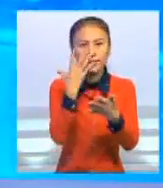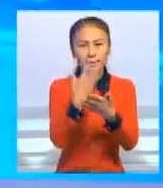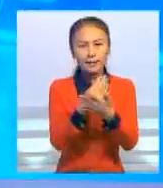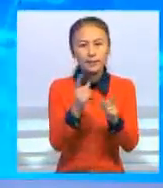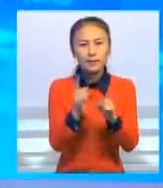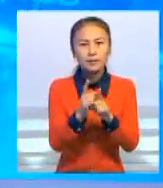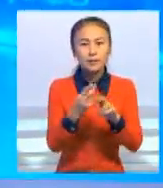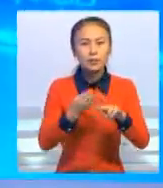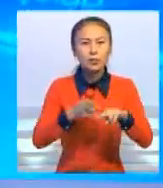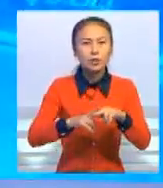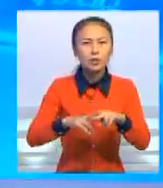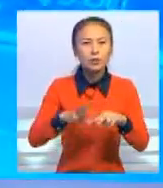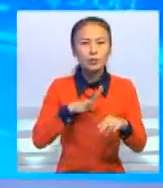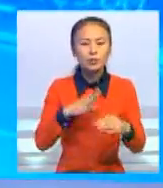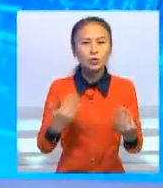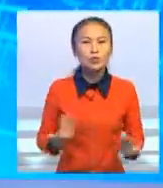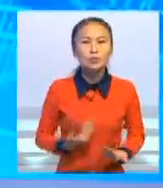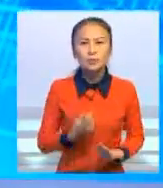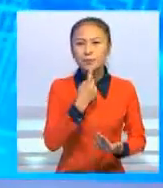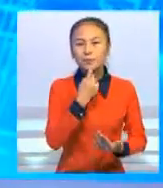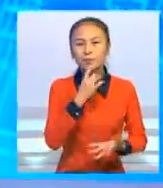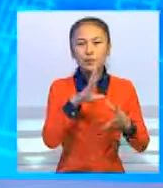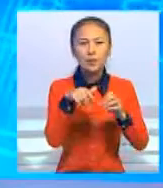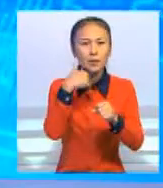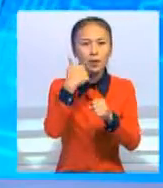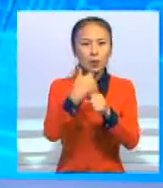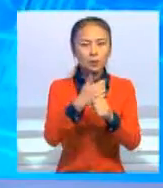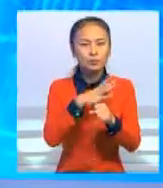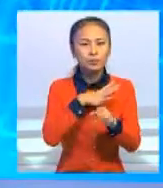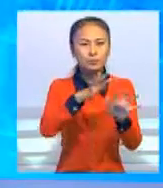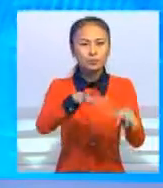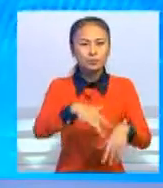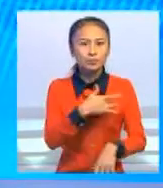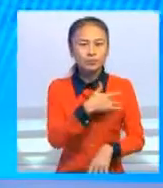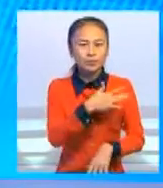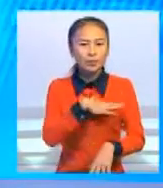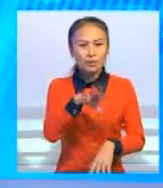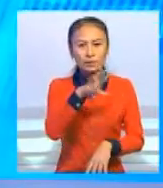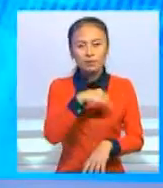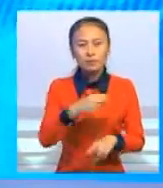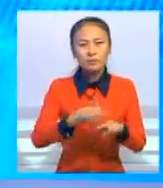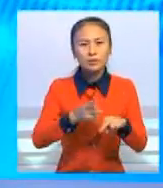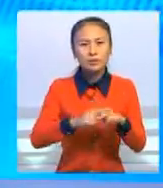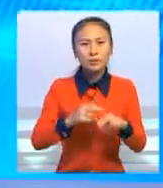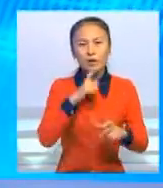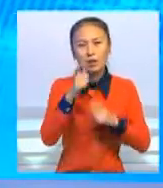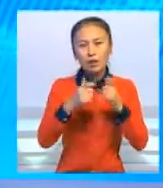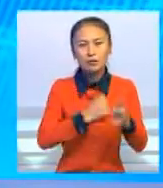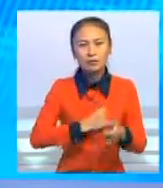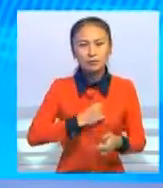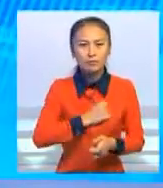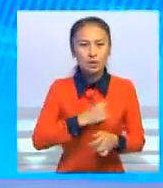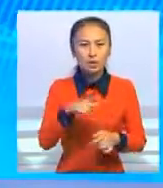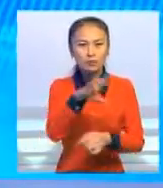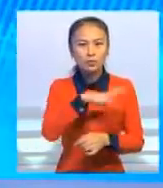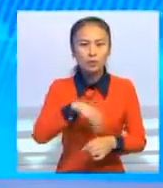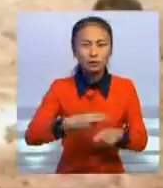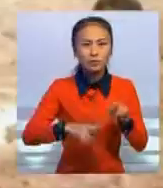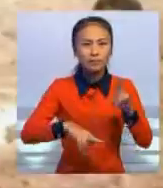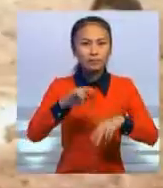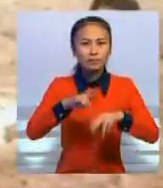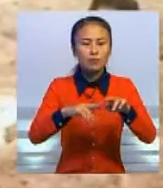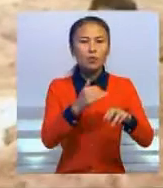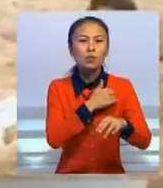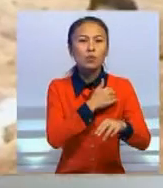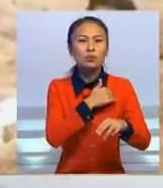Шаруалар өздерінің егін салып, күнелтіп жүрген жерін басшылардың алып қойып жатқанына наразы. Ал билік бұл аумаққа жаңа нысандар салмақ.